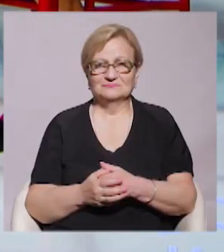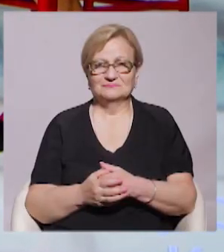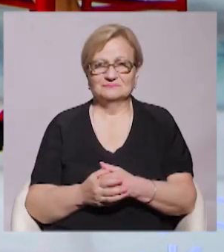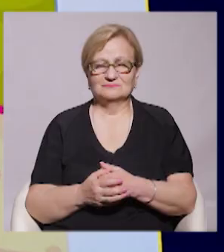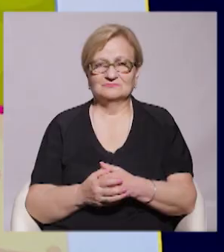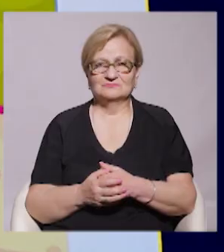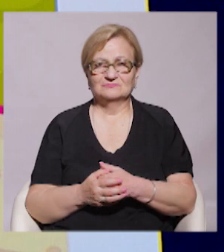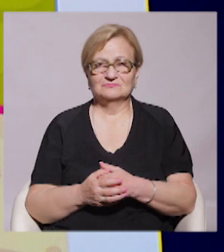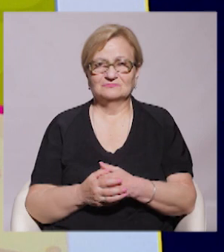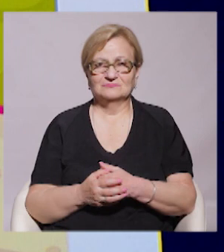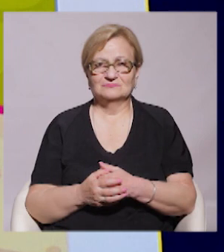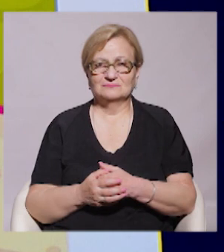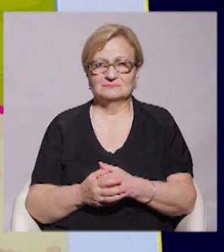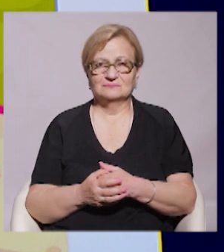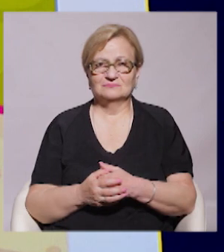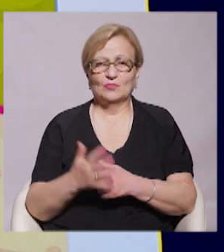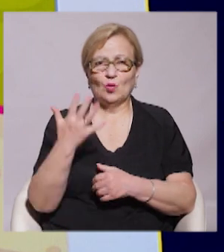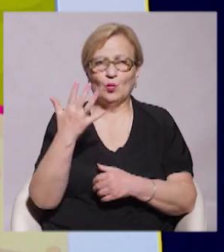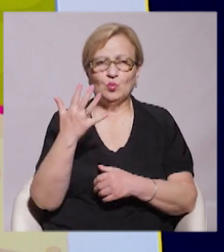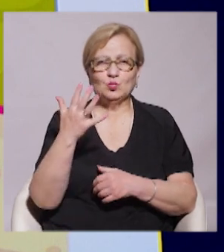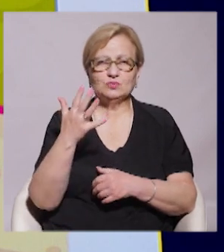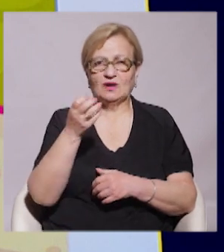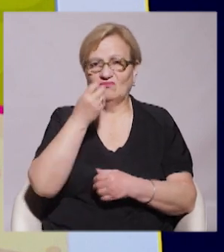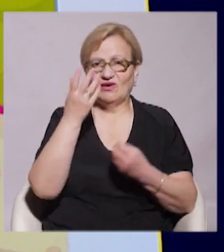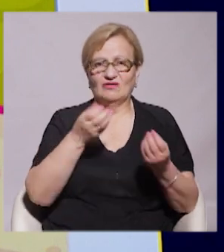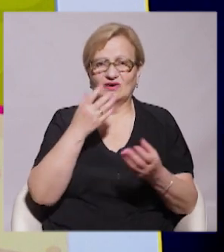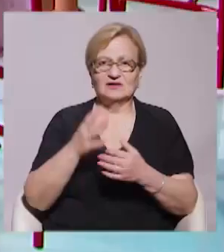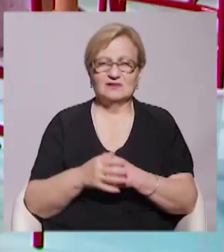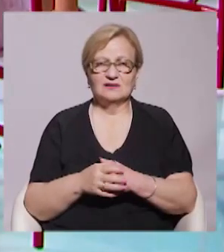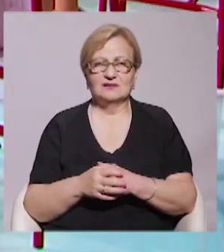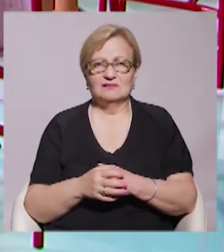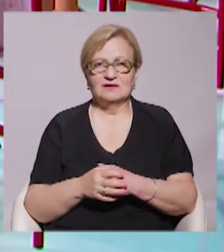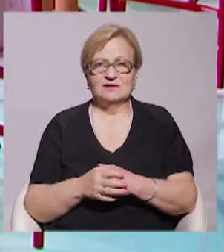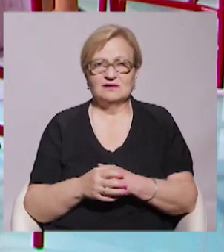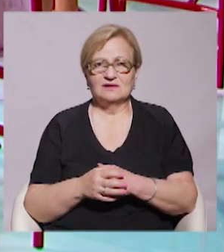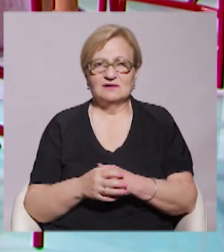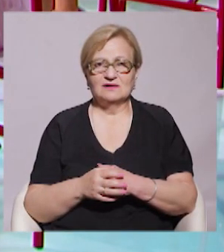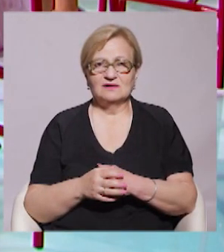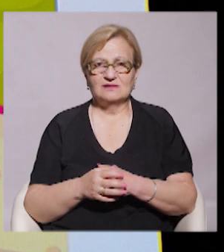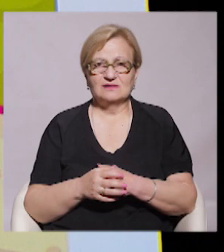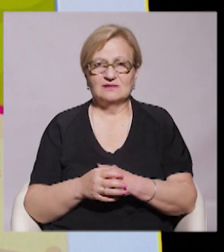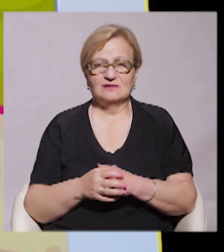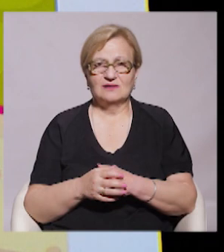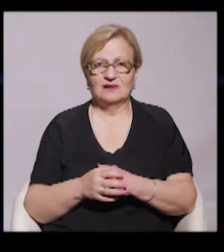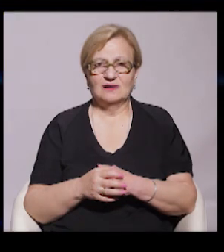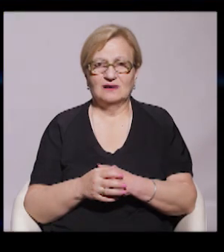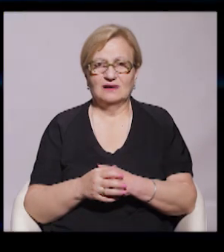ხუთი ყვავილია. რამდენი? ხუთი. ხუთი არა ეს. ეს ხო არ